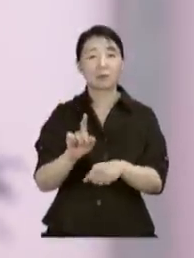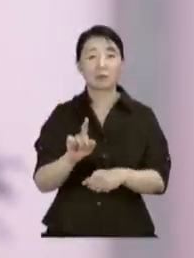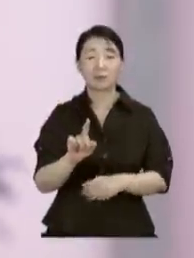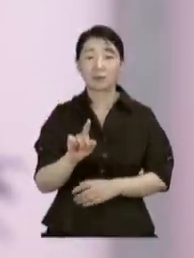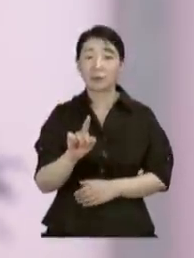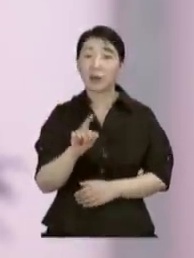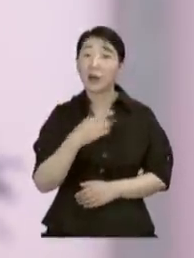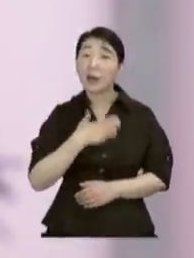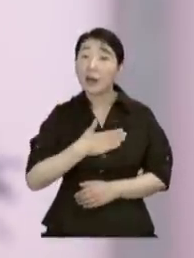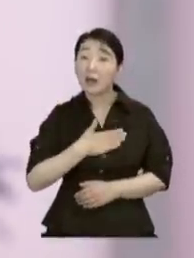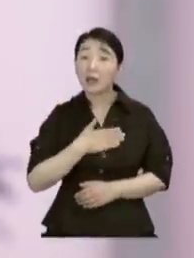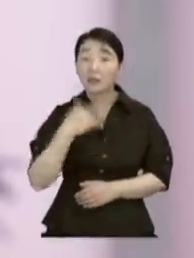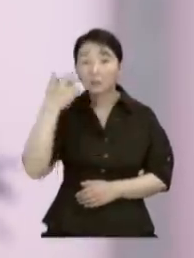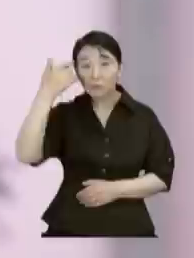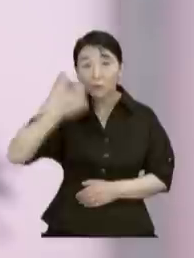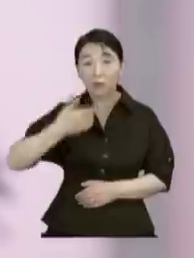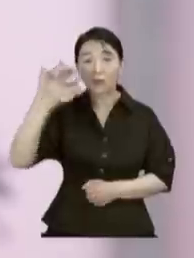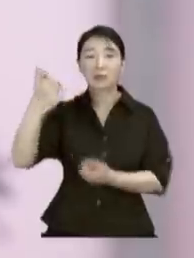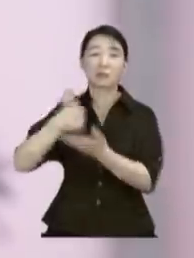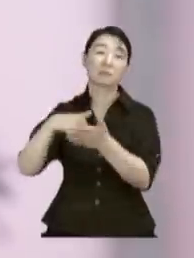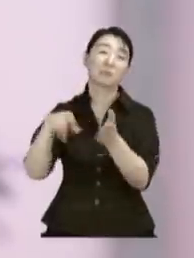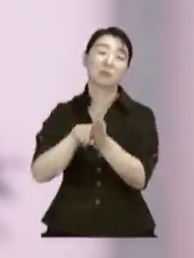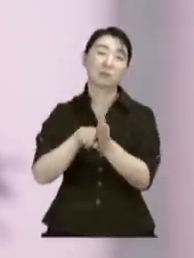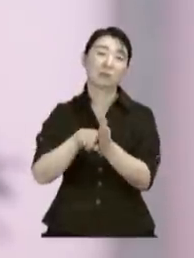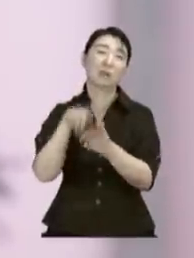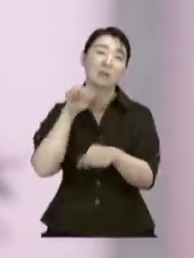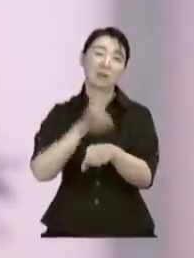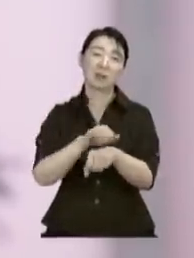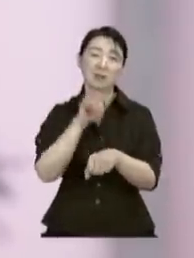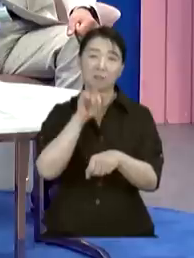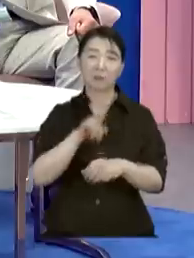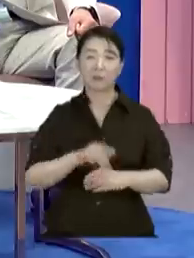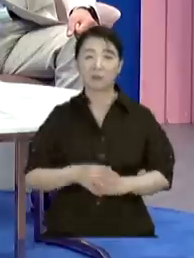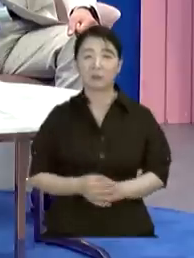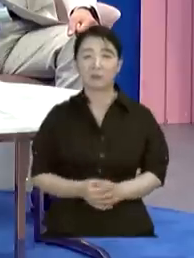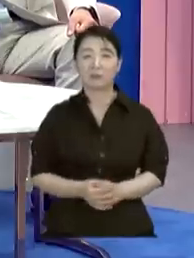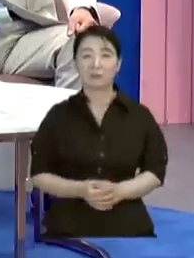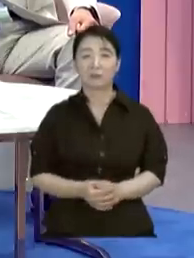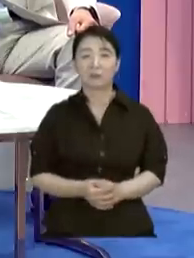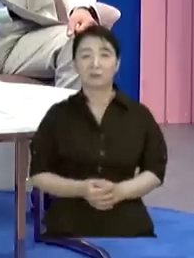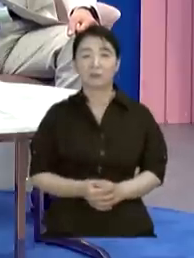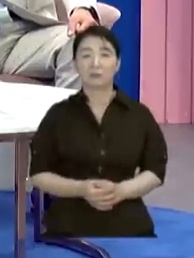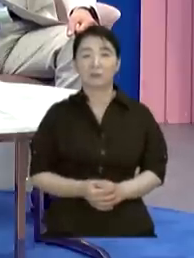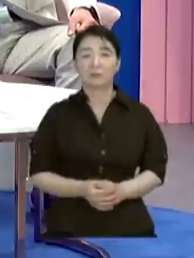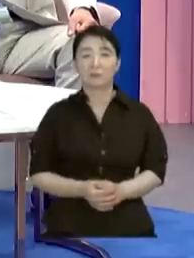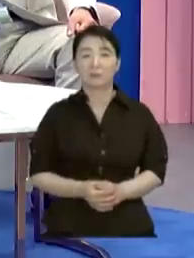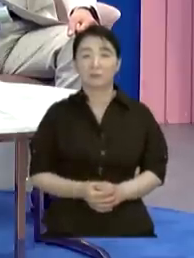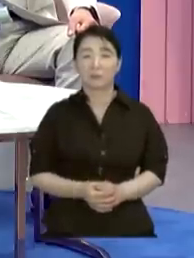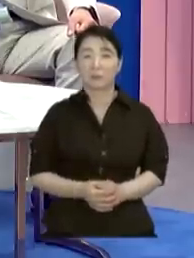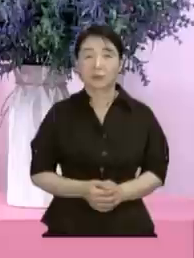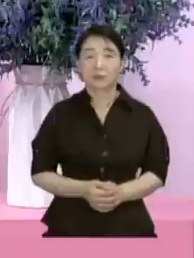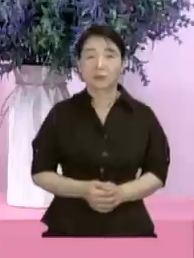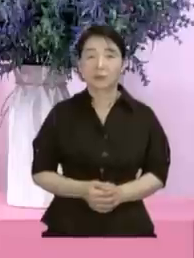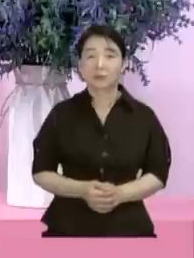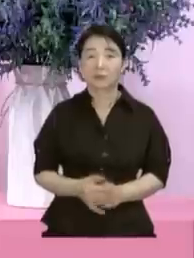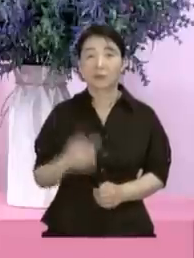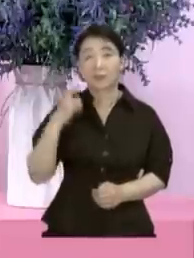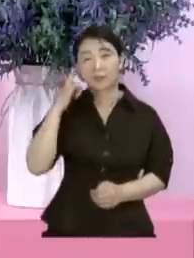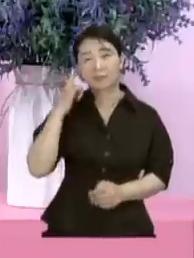그래요. 뭐예요? 하나님 믿은 거예요. 예. 그래서 내가 아 정말 감사하다.